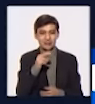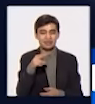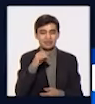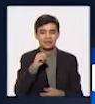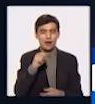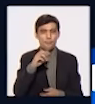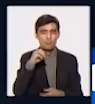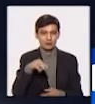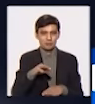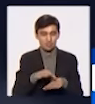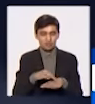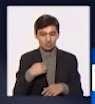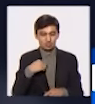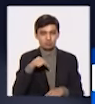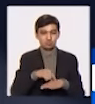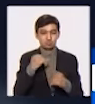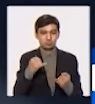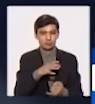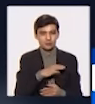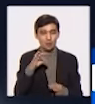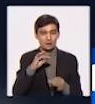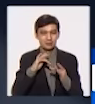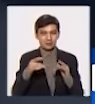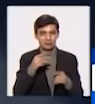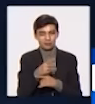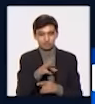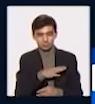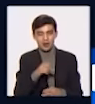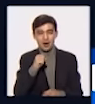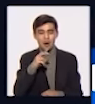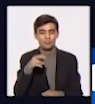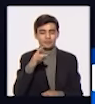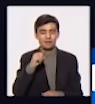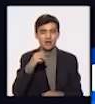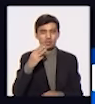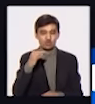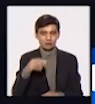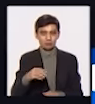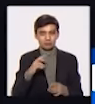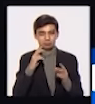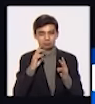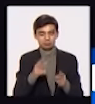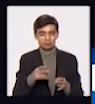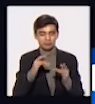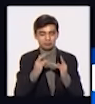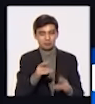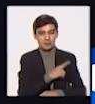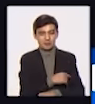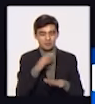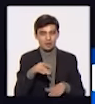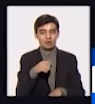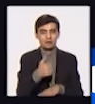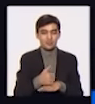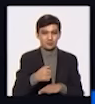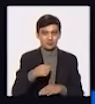өзін жайсыз сезінген. Шулы бейне жазбадан кейін Әбдурашид Ысқақов ауруханаға түсіп қалыпты. Ал аудандық бөлім басшылары